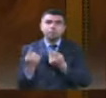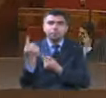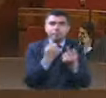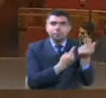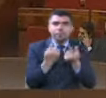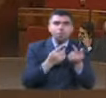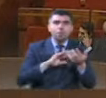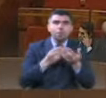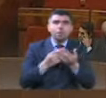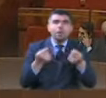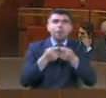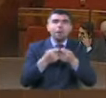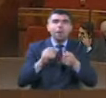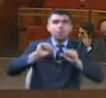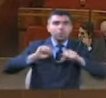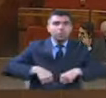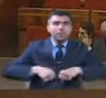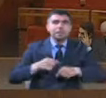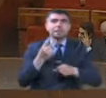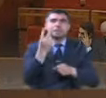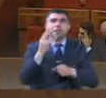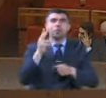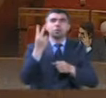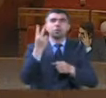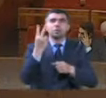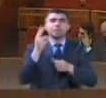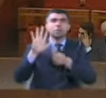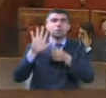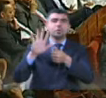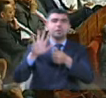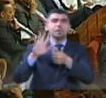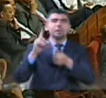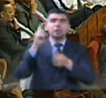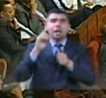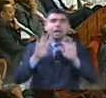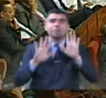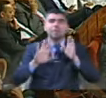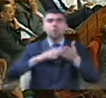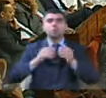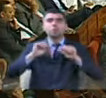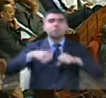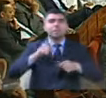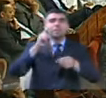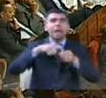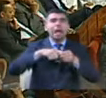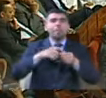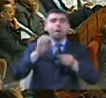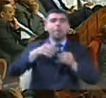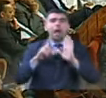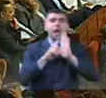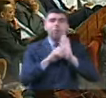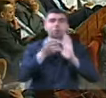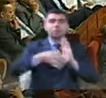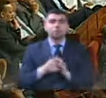التزامات اتفاق 26 أبريل ومناقشة القضايا الجديدة التي تقدمت بها النقابات.